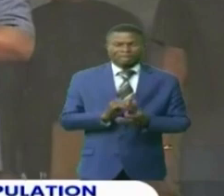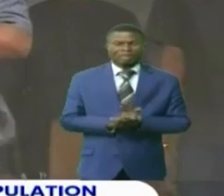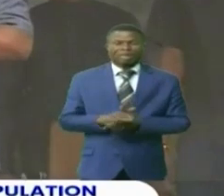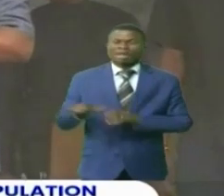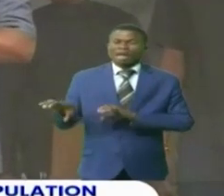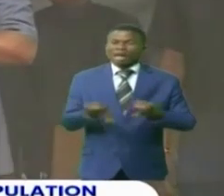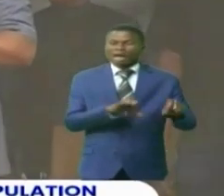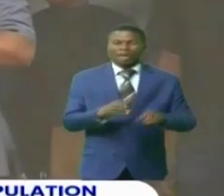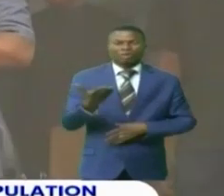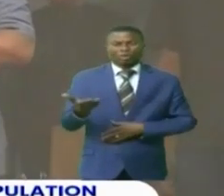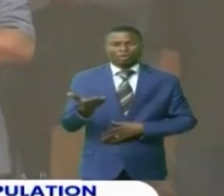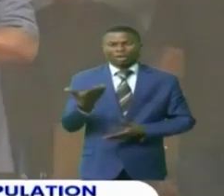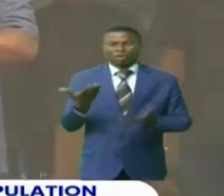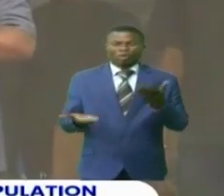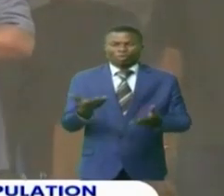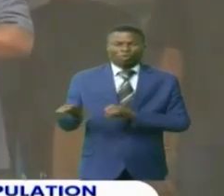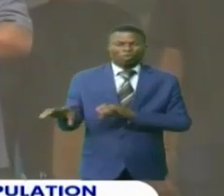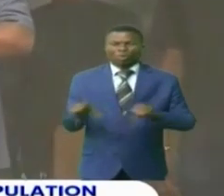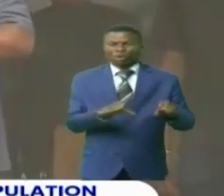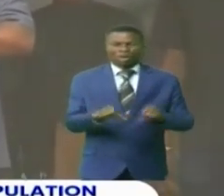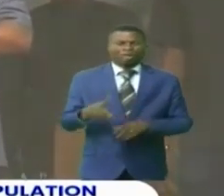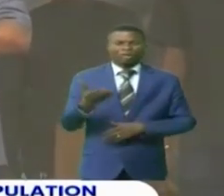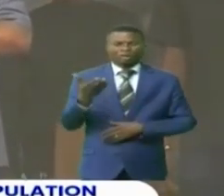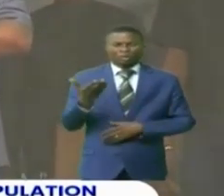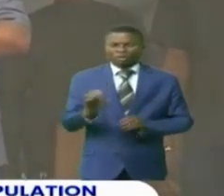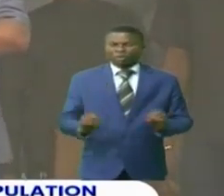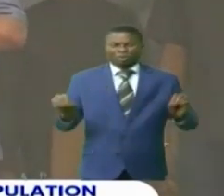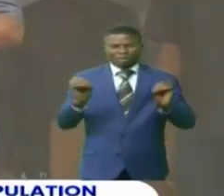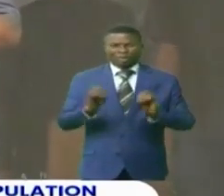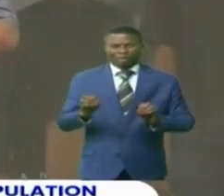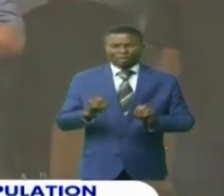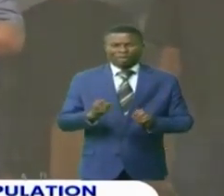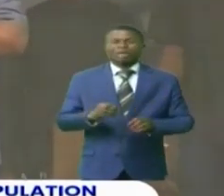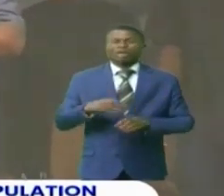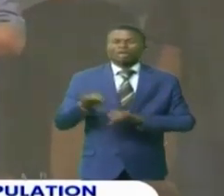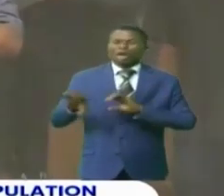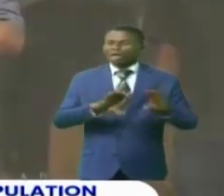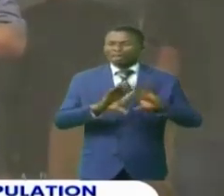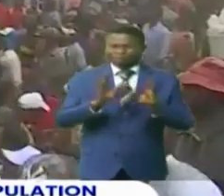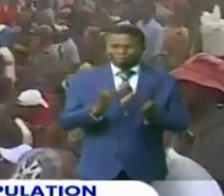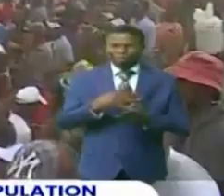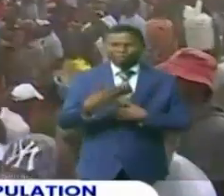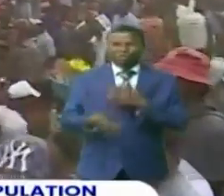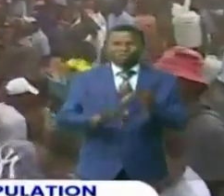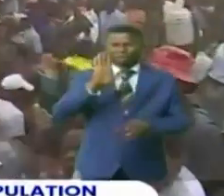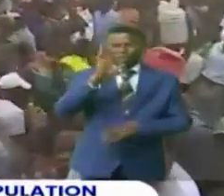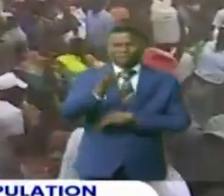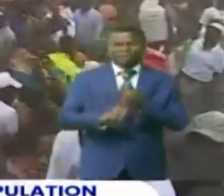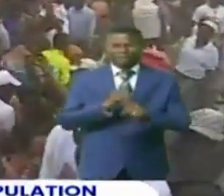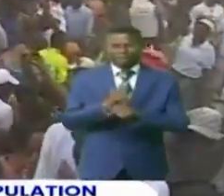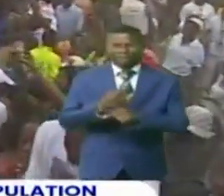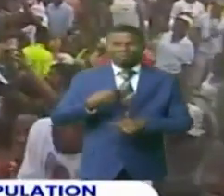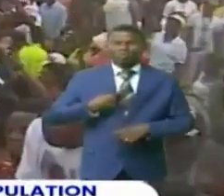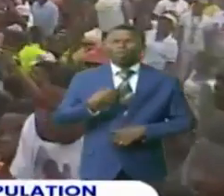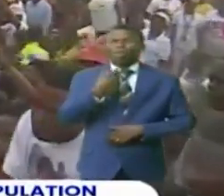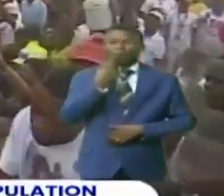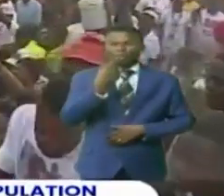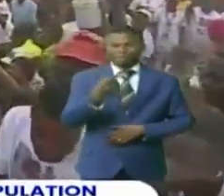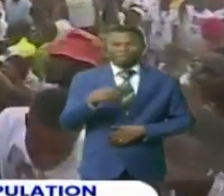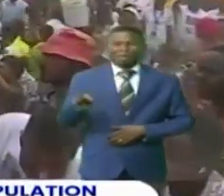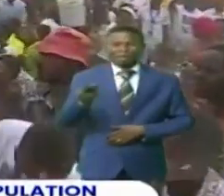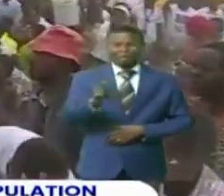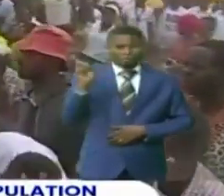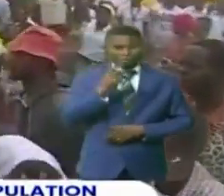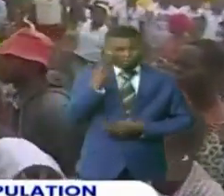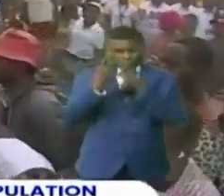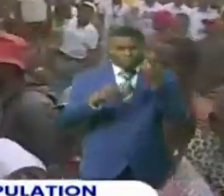mosala oyo tosali pendant mandat na biso. Na lobi boye, toye